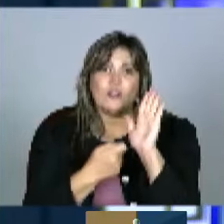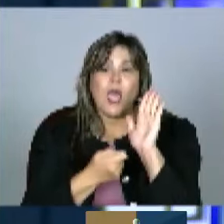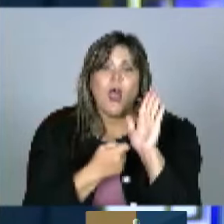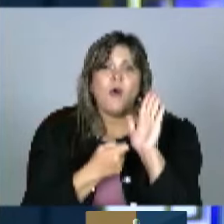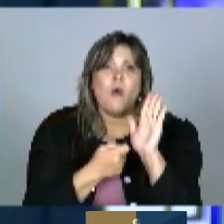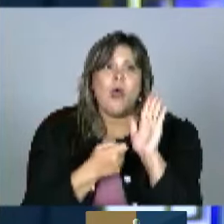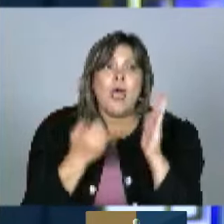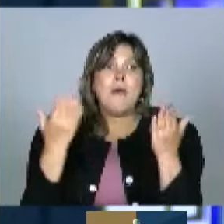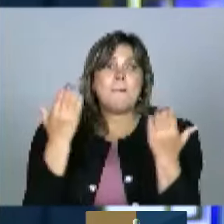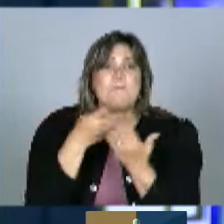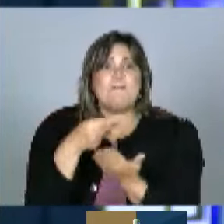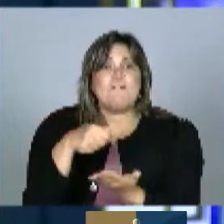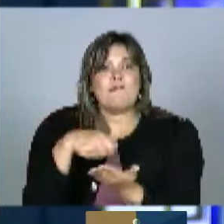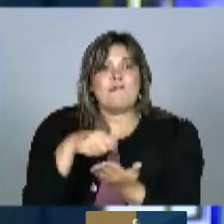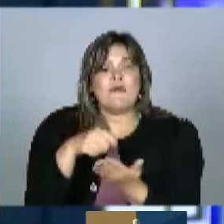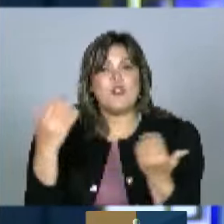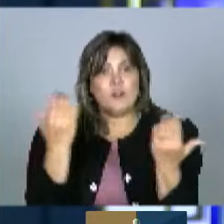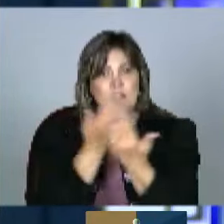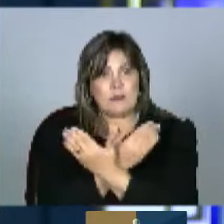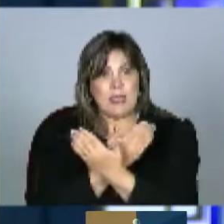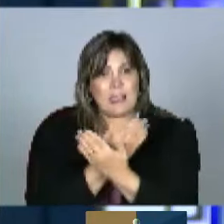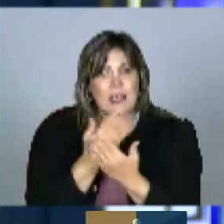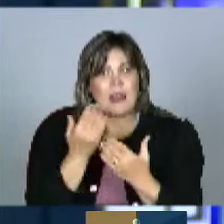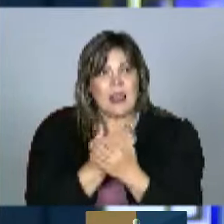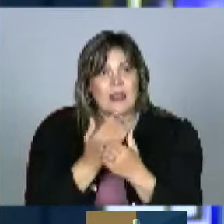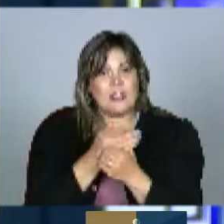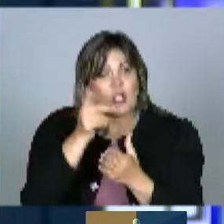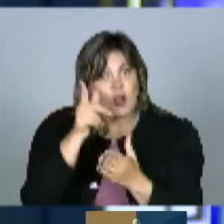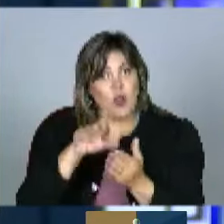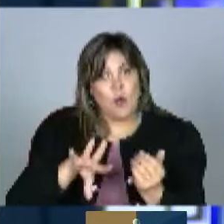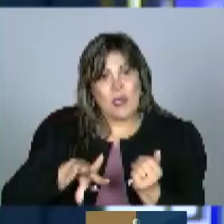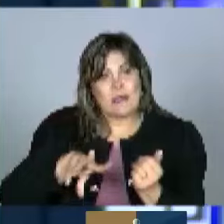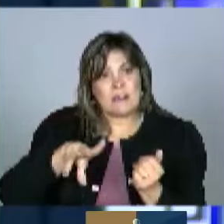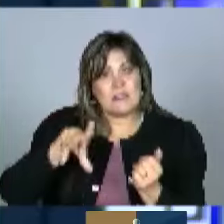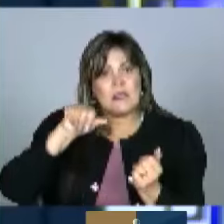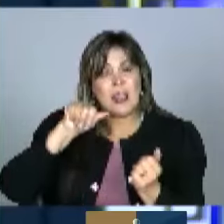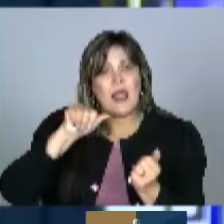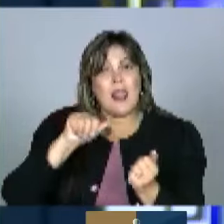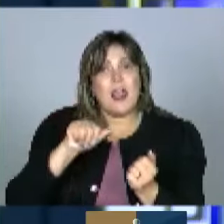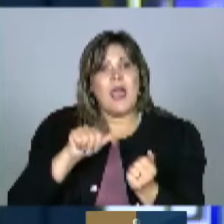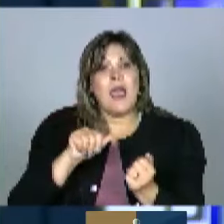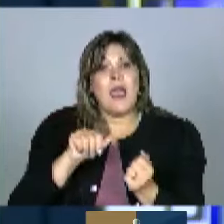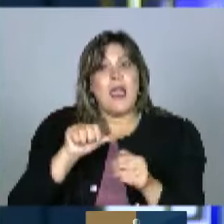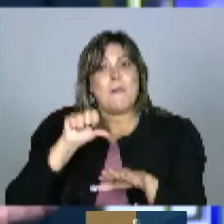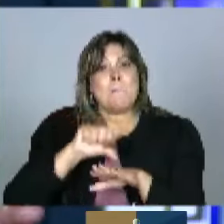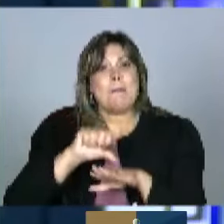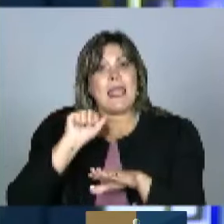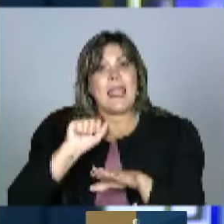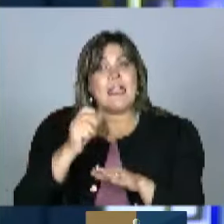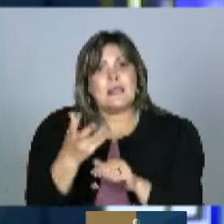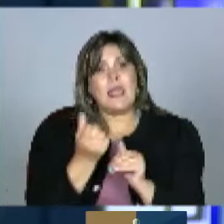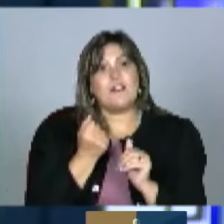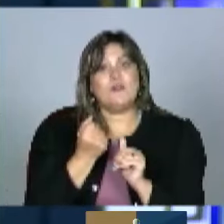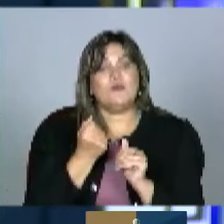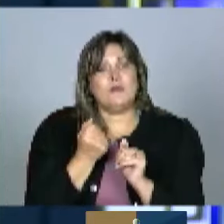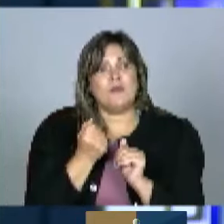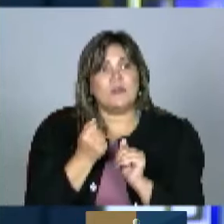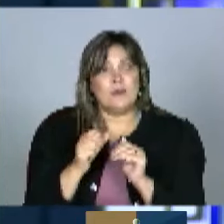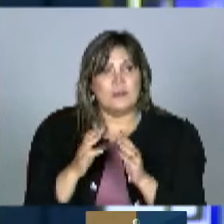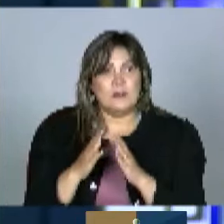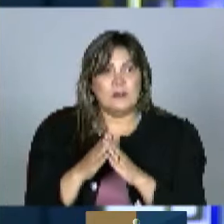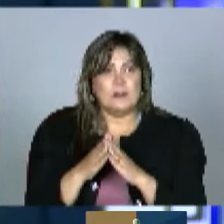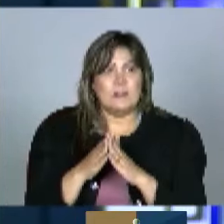بعد كده لان هو سلب حيازتك و اصابك اضرار ماديه ومعنويه واساءه استعمال التقاضي